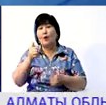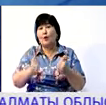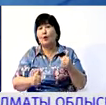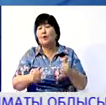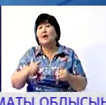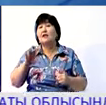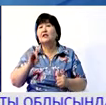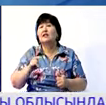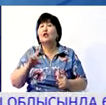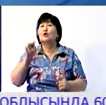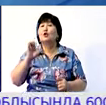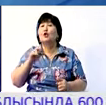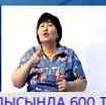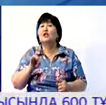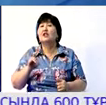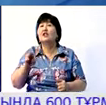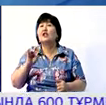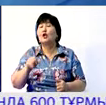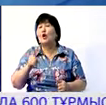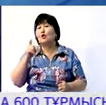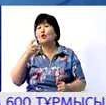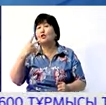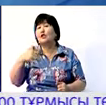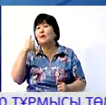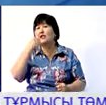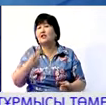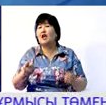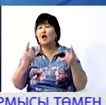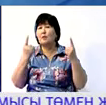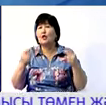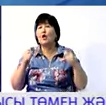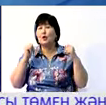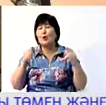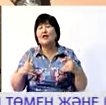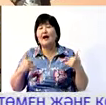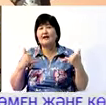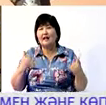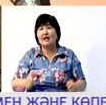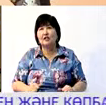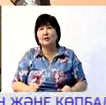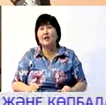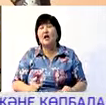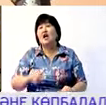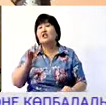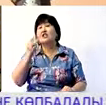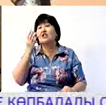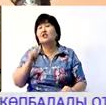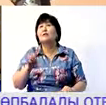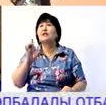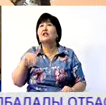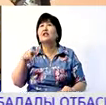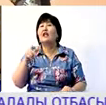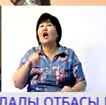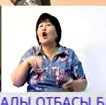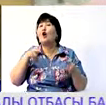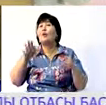жыр жампозы Сүгір Жырау Бегендік ұлының 125 жылдық мерейтойына арналады. Жыршымын деп сырға барма деген